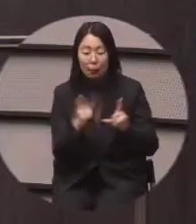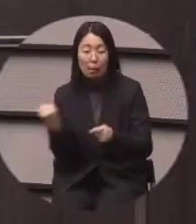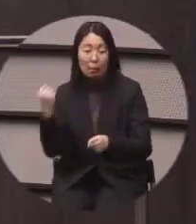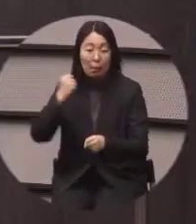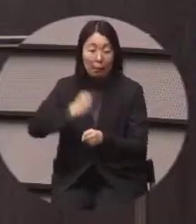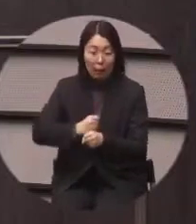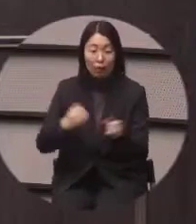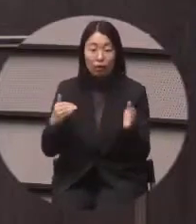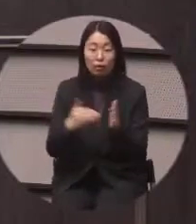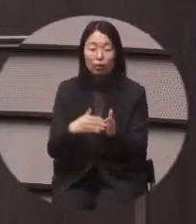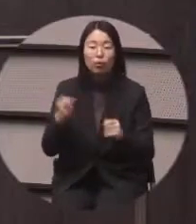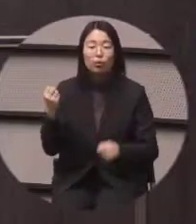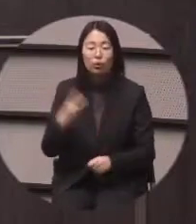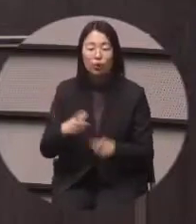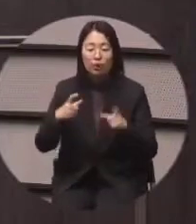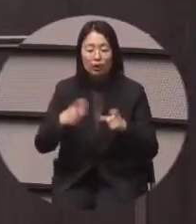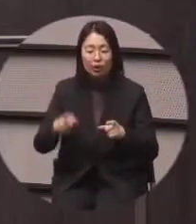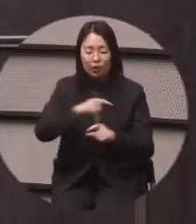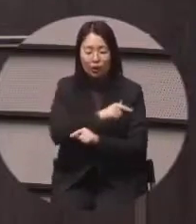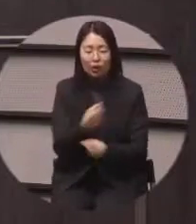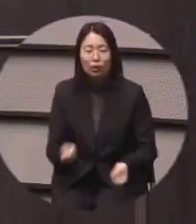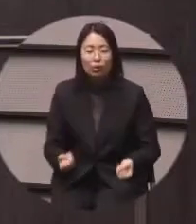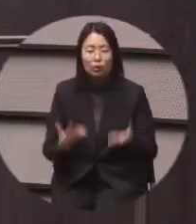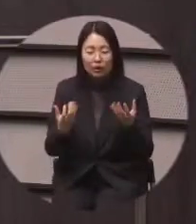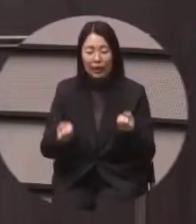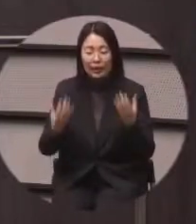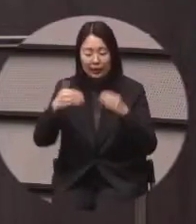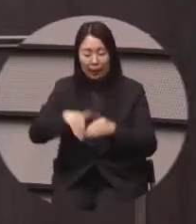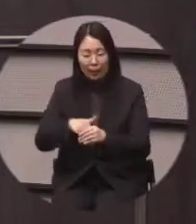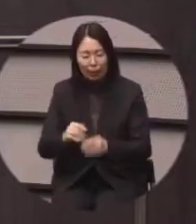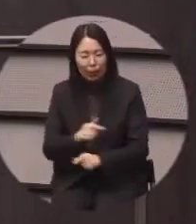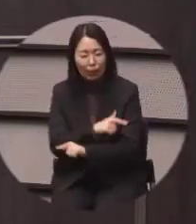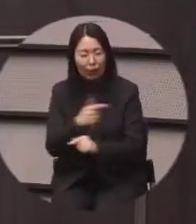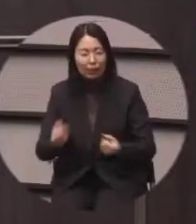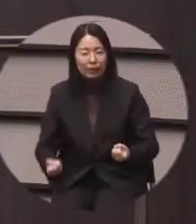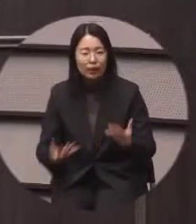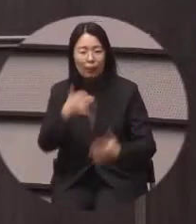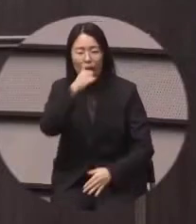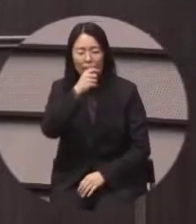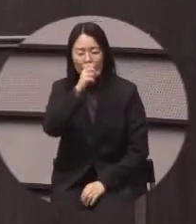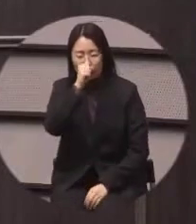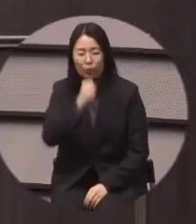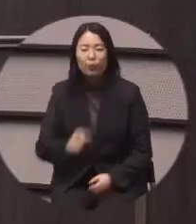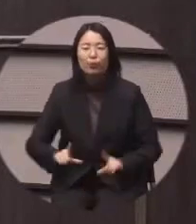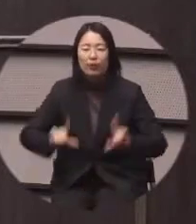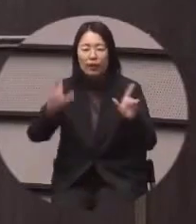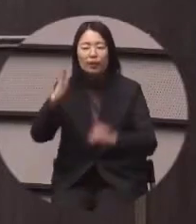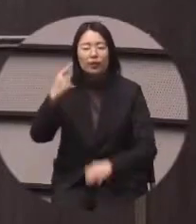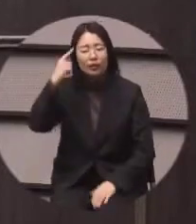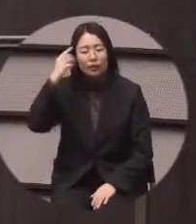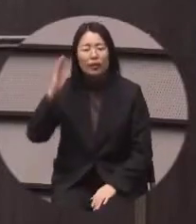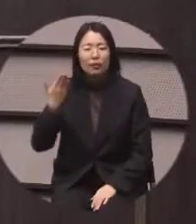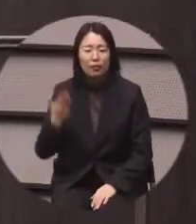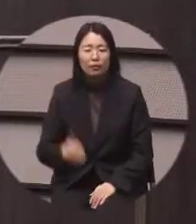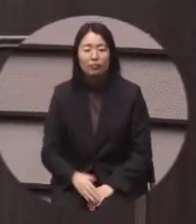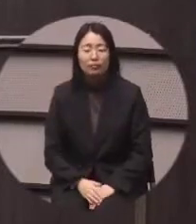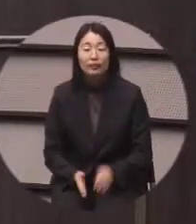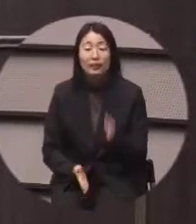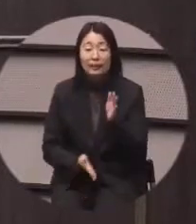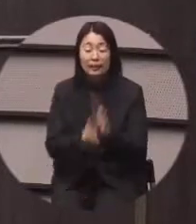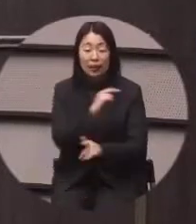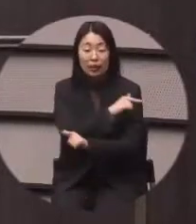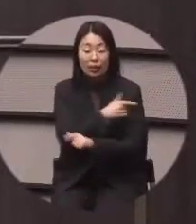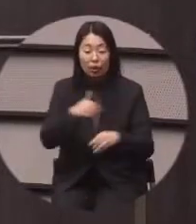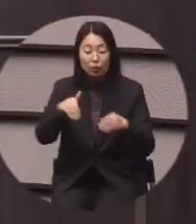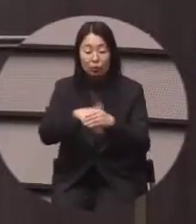회복하고 관내의 여러 축제와 행사를 재개할 수 있었던 의미 있는 한 해였습니다. 시에서는